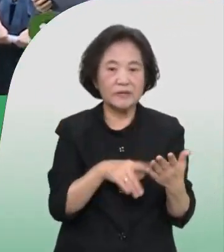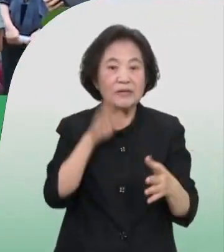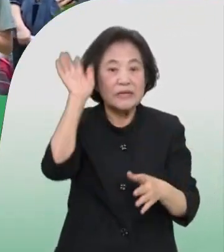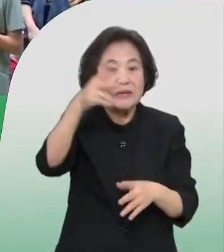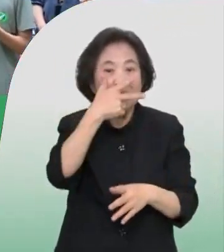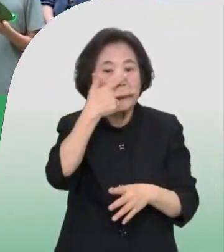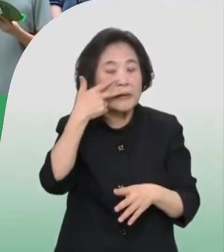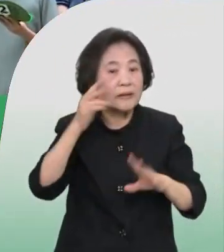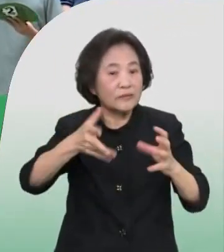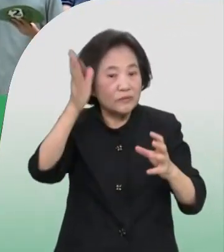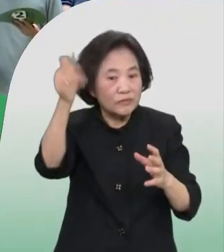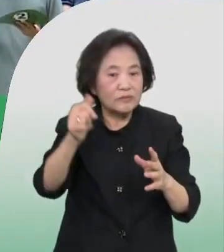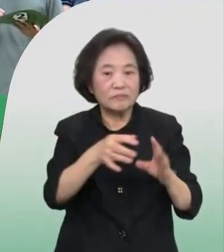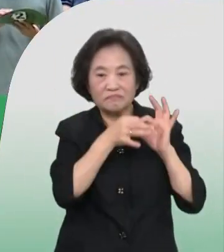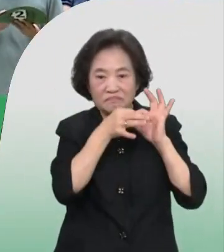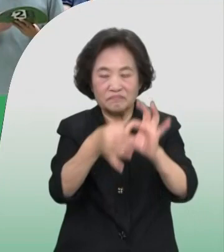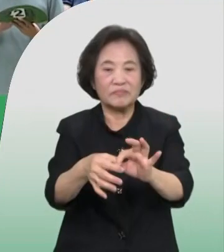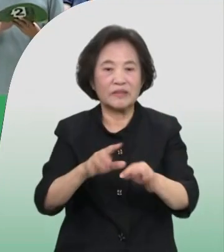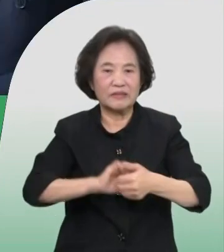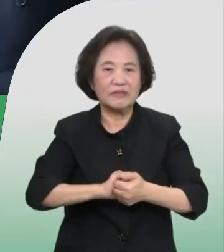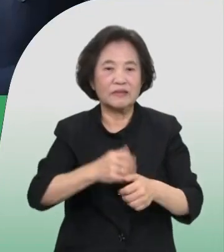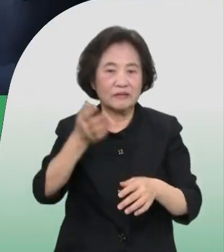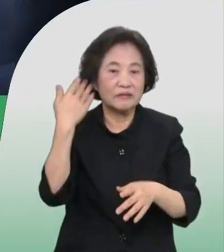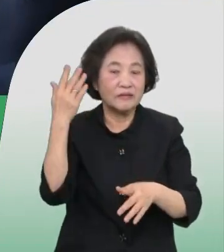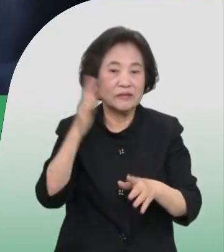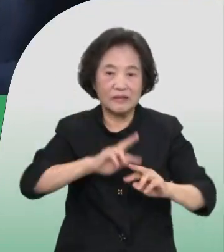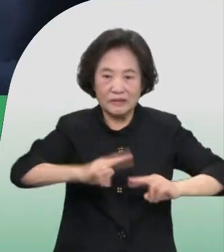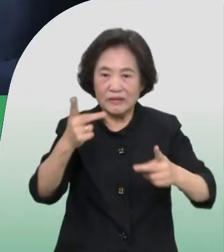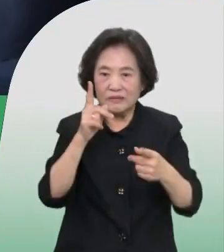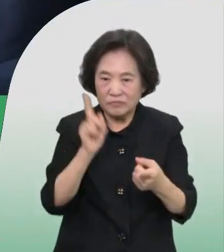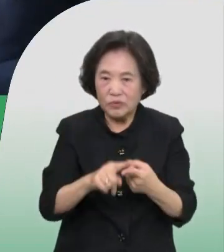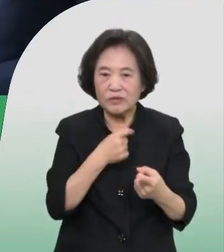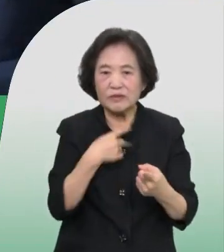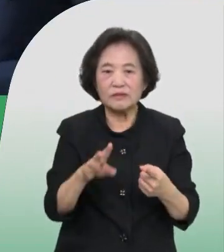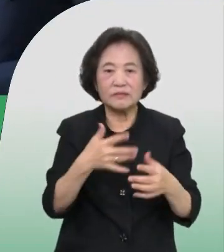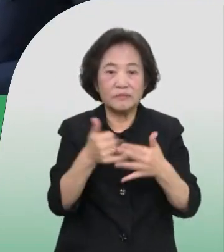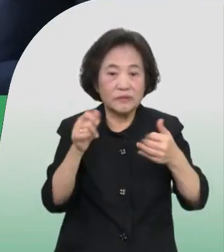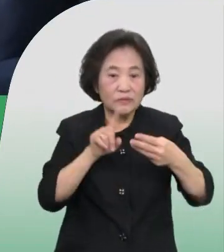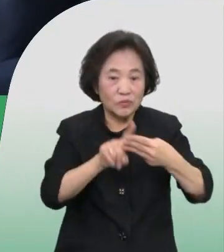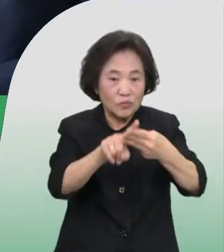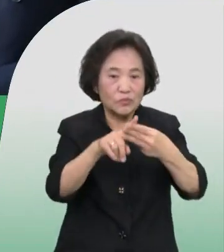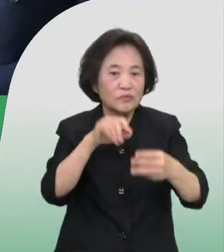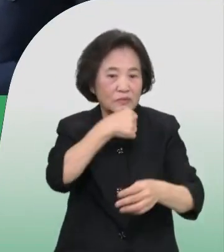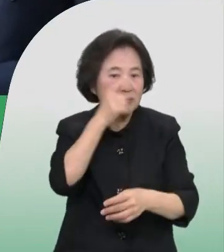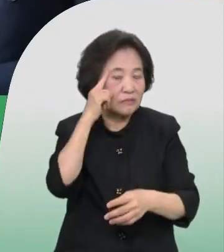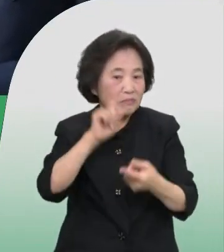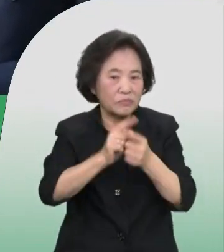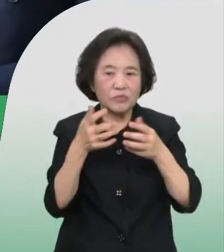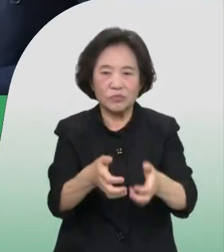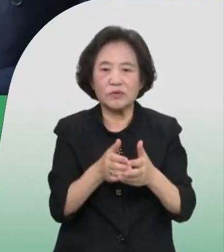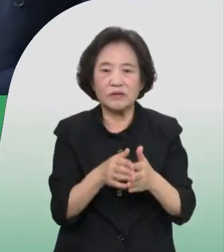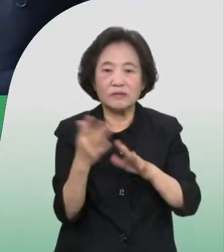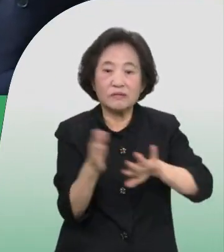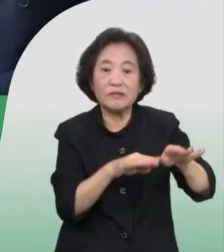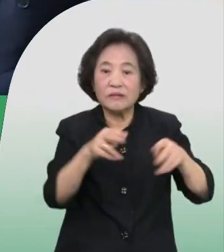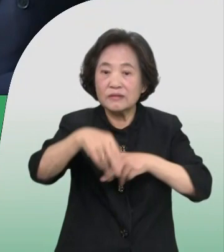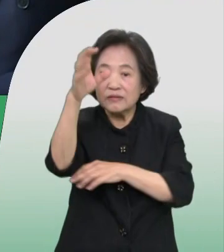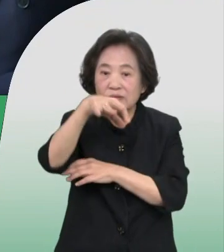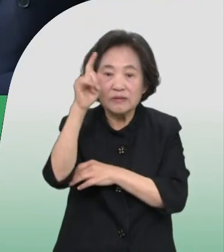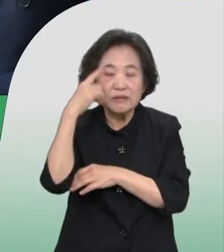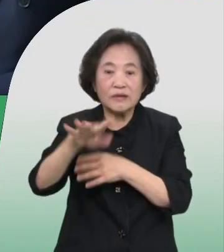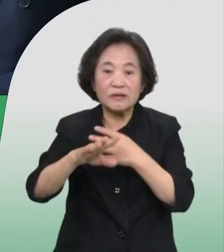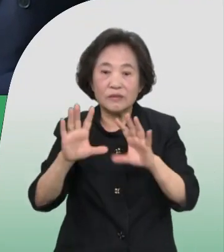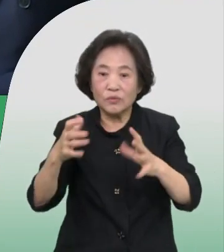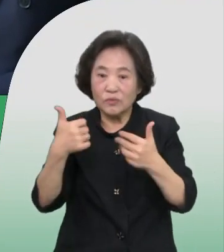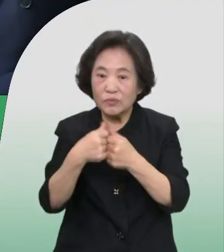德总统继续支持转型正义，来当作实践台湾民主价值的重要工作。马外要求行政院团推